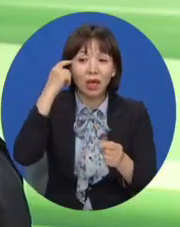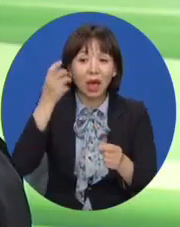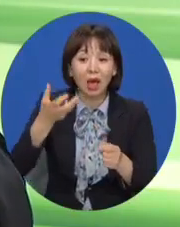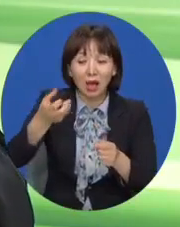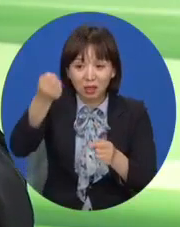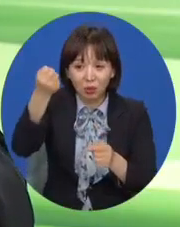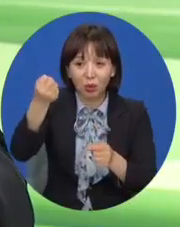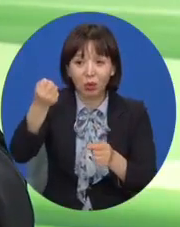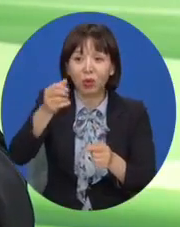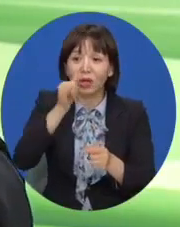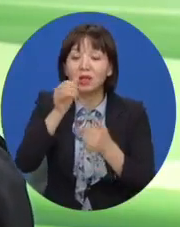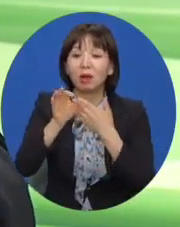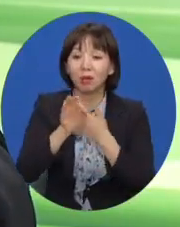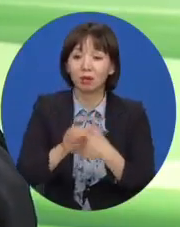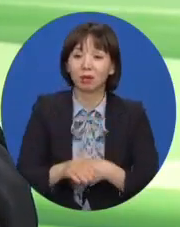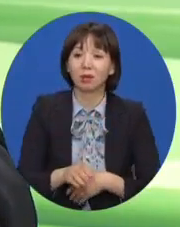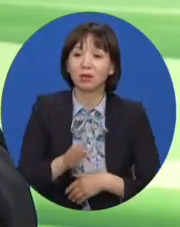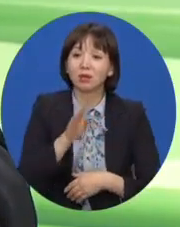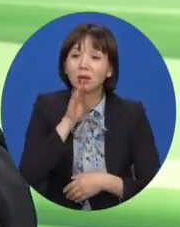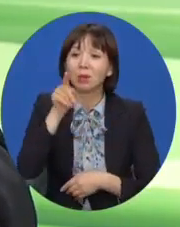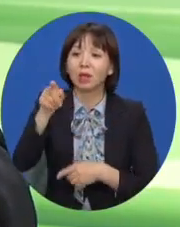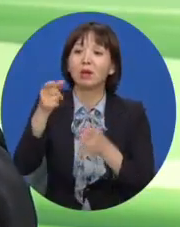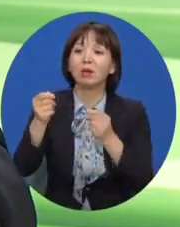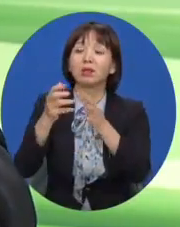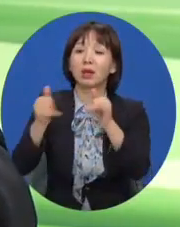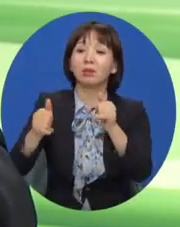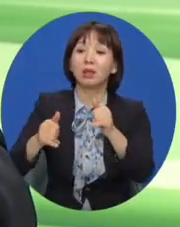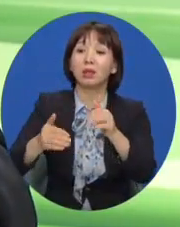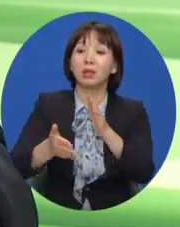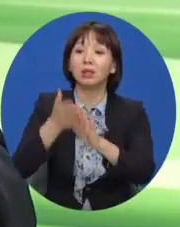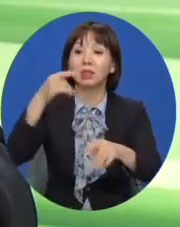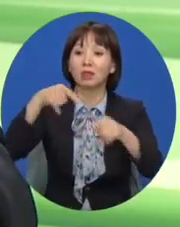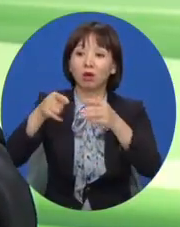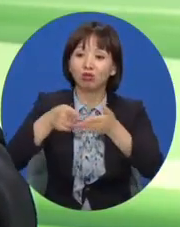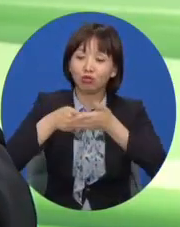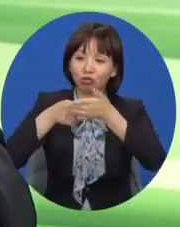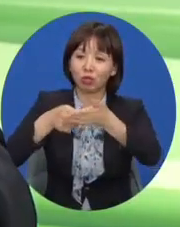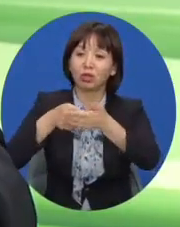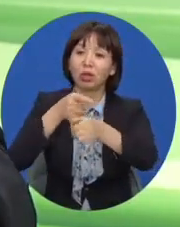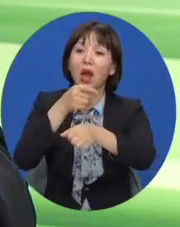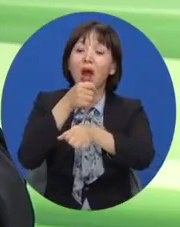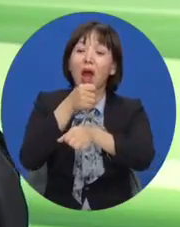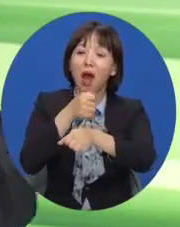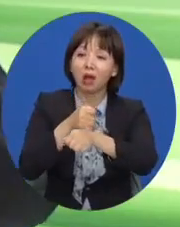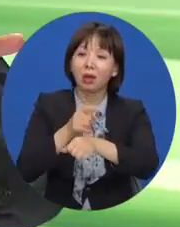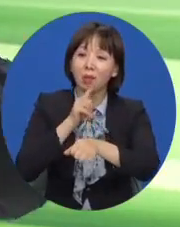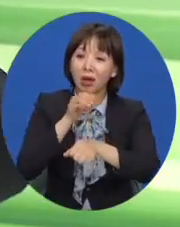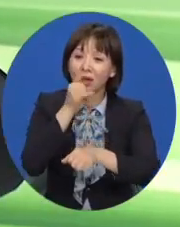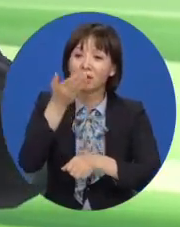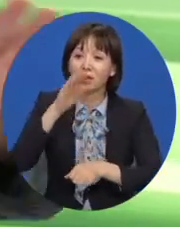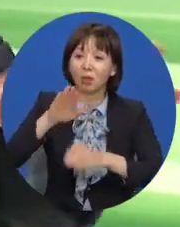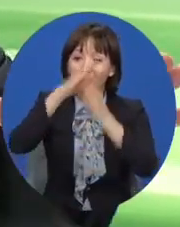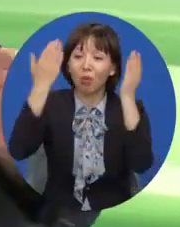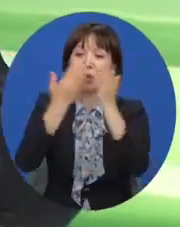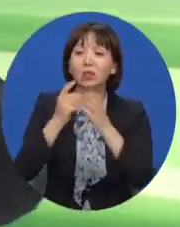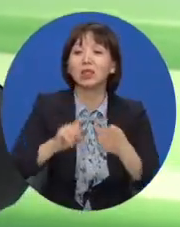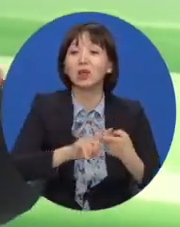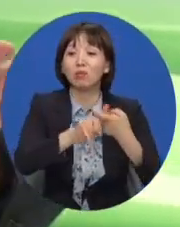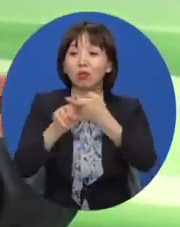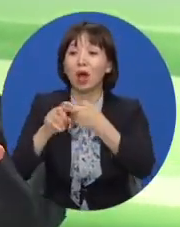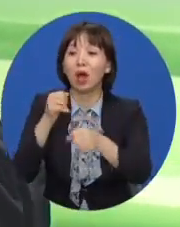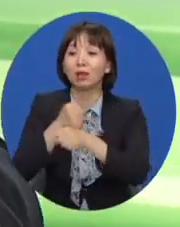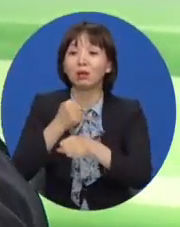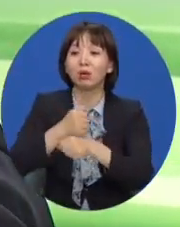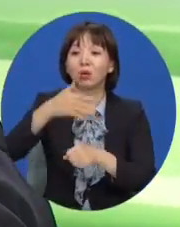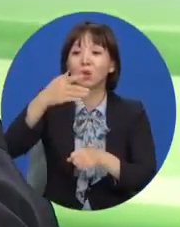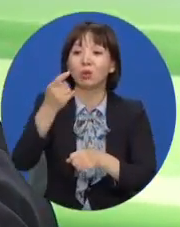정말 우리 이런 분들이 시정을 추진한다고 말씀을 하시는데 모든 인프라를 구축하는 것은 토목